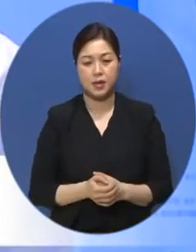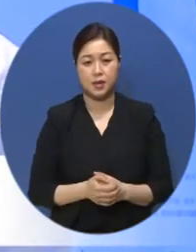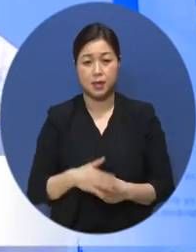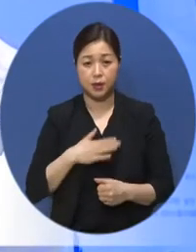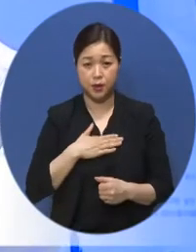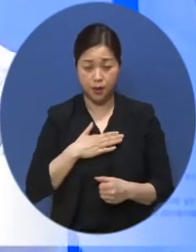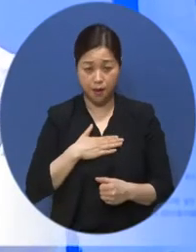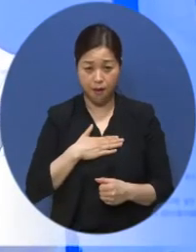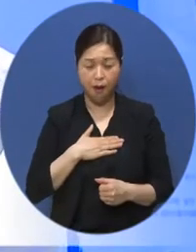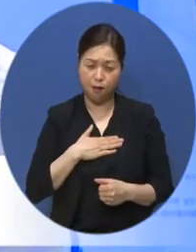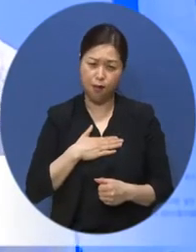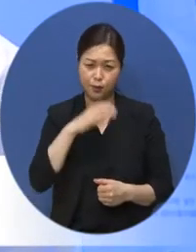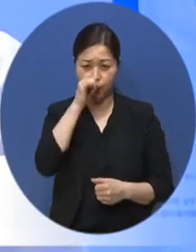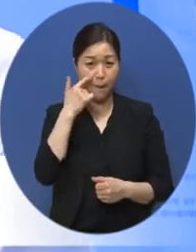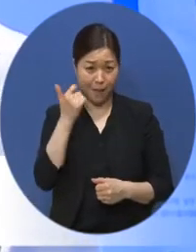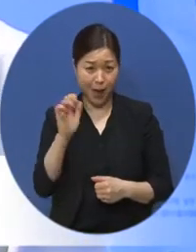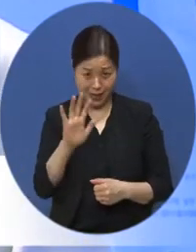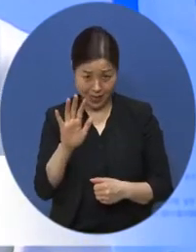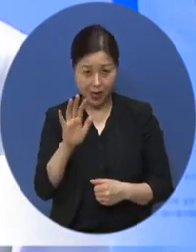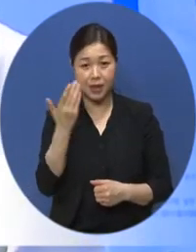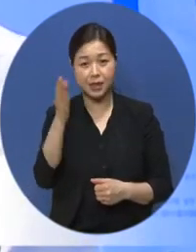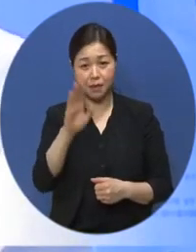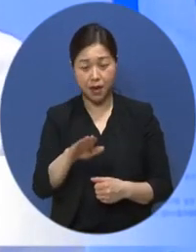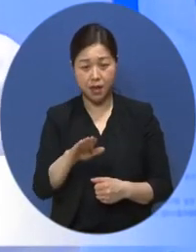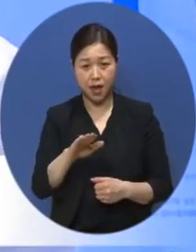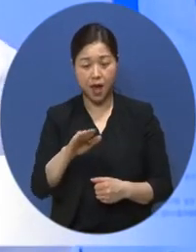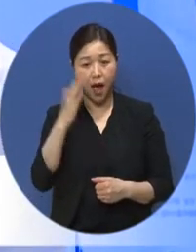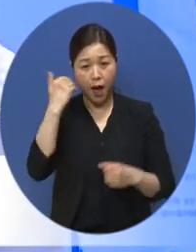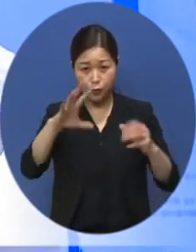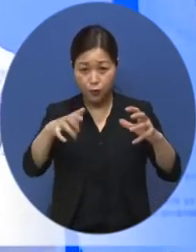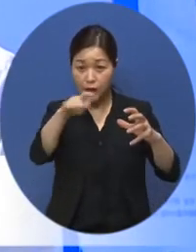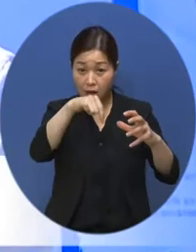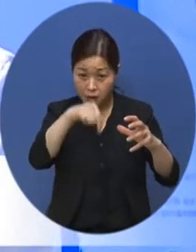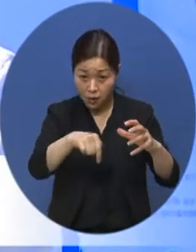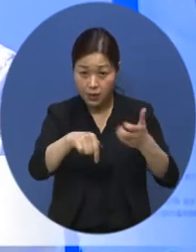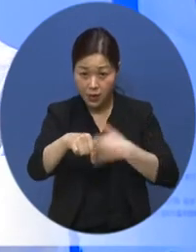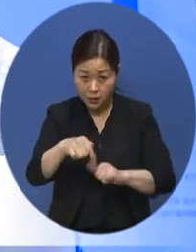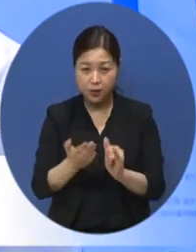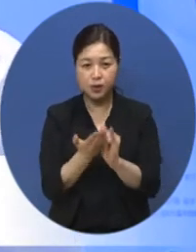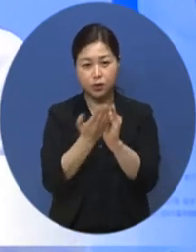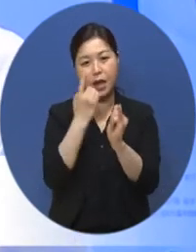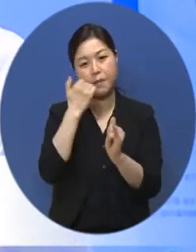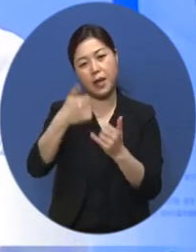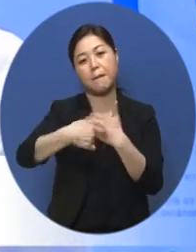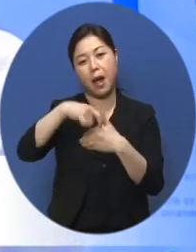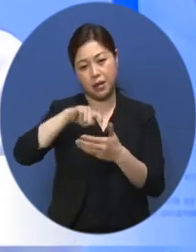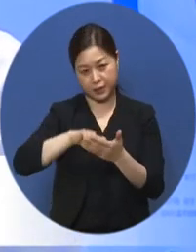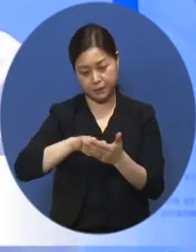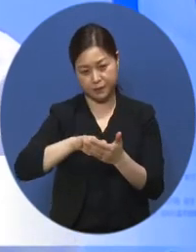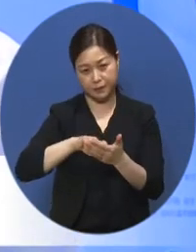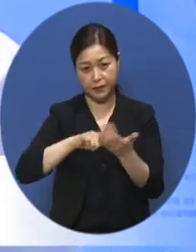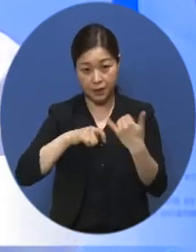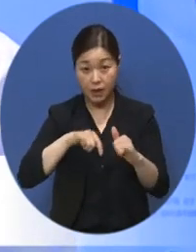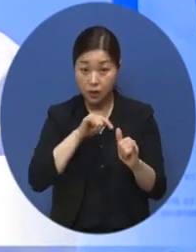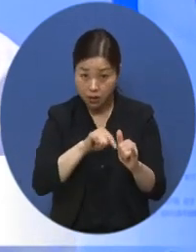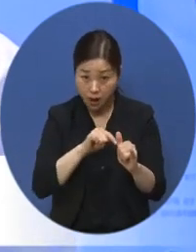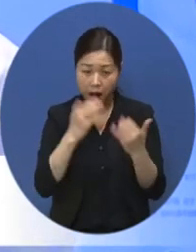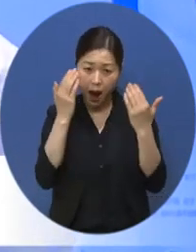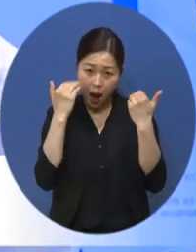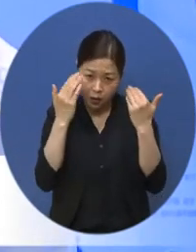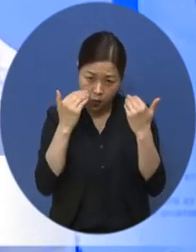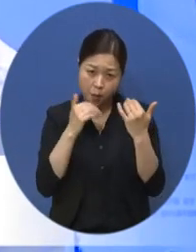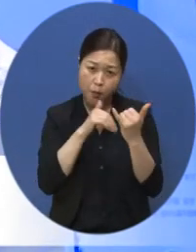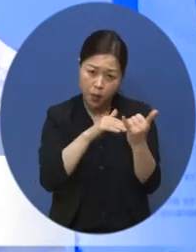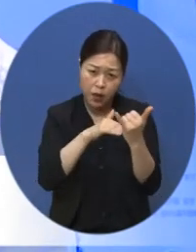아빠는 아니지만 그래도 우리 대한민국에서 한 아이를 기르는 아빠의 마음으로 또 자녀들을 학교에 보내기